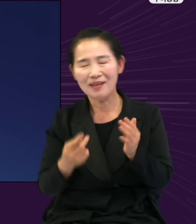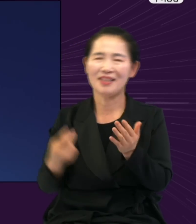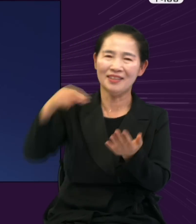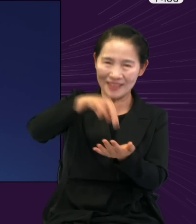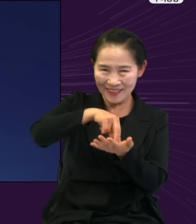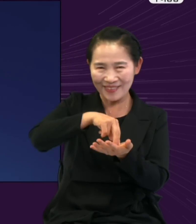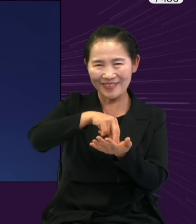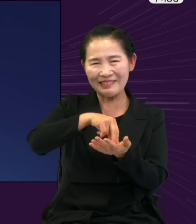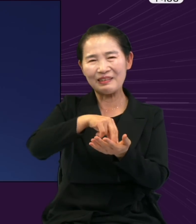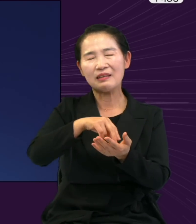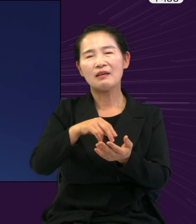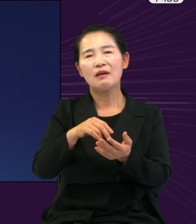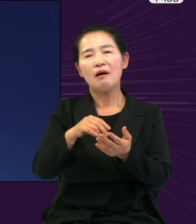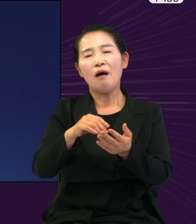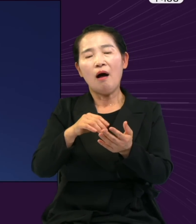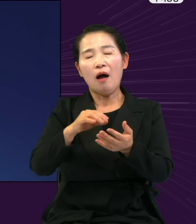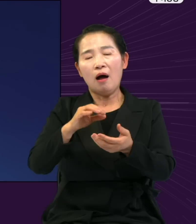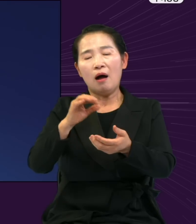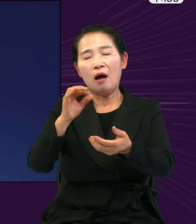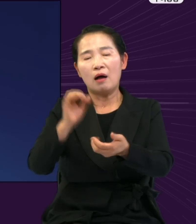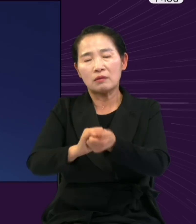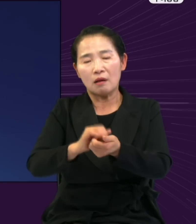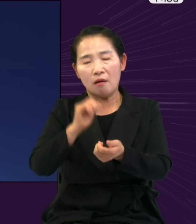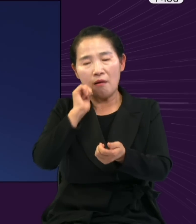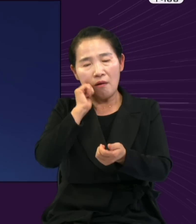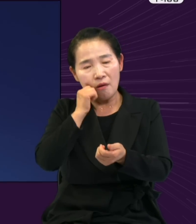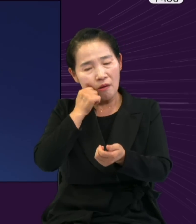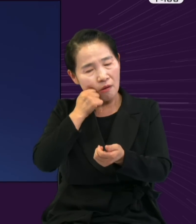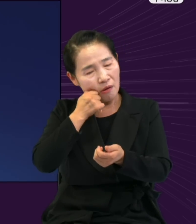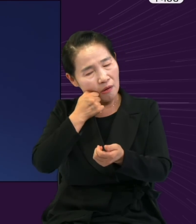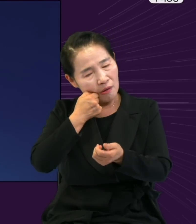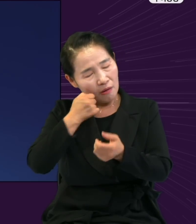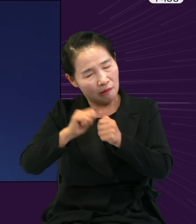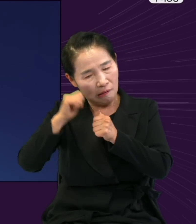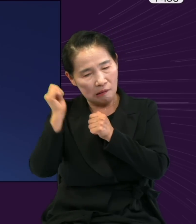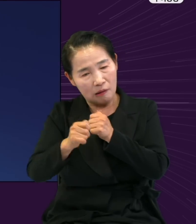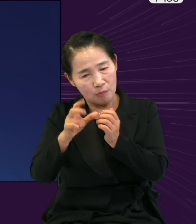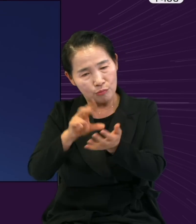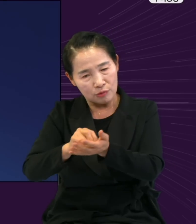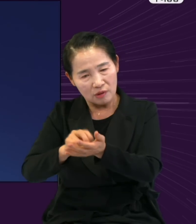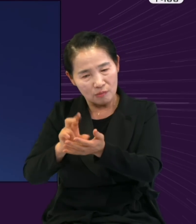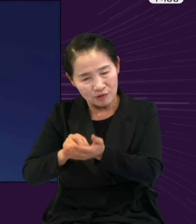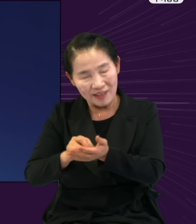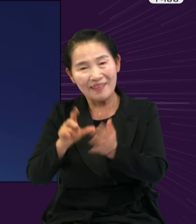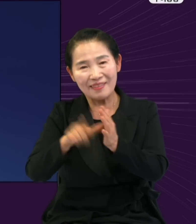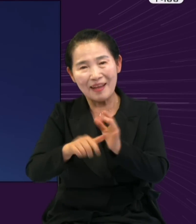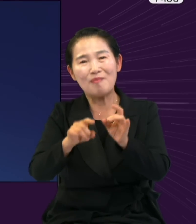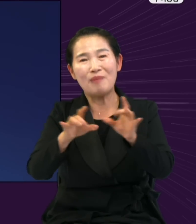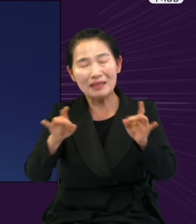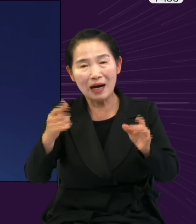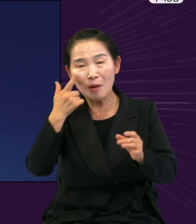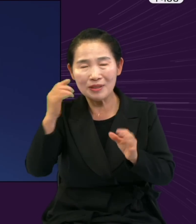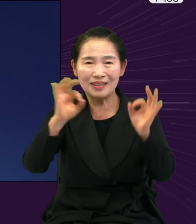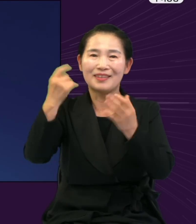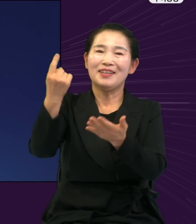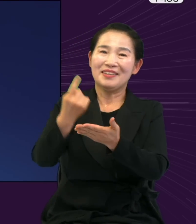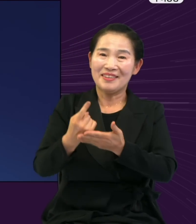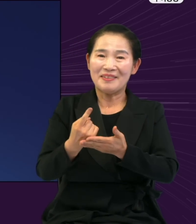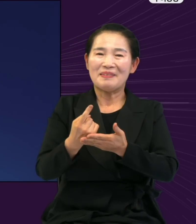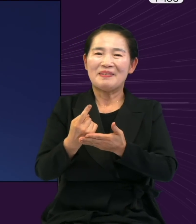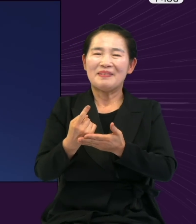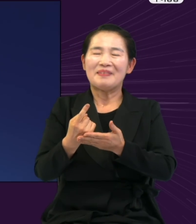순간 부딪히는 한계 앞에서 저를 일으키신 나의 아버지 때문에 아직도 저는 흔들리는